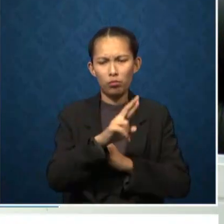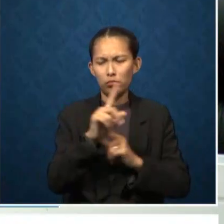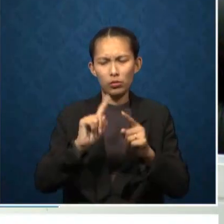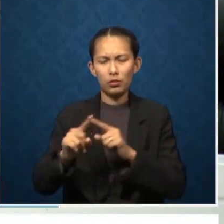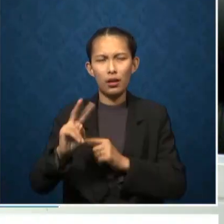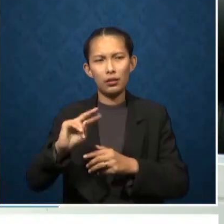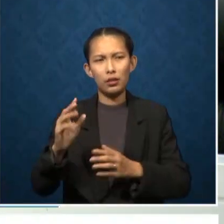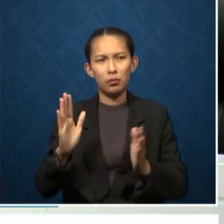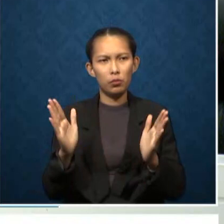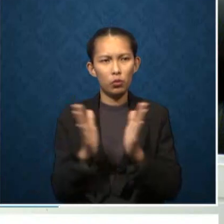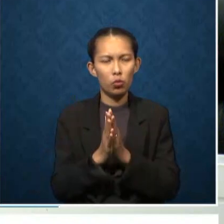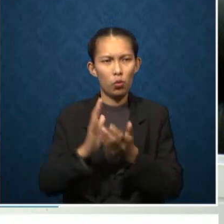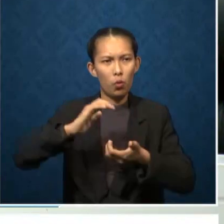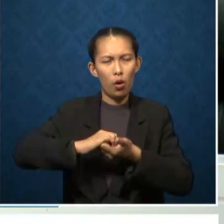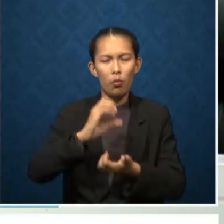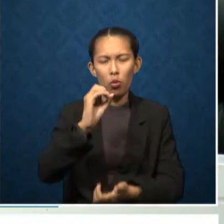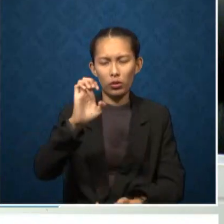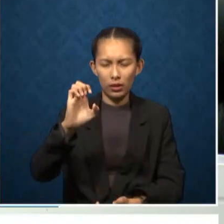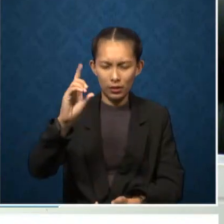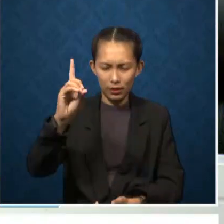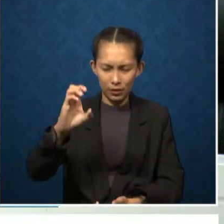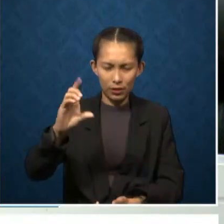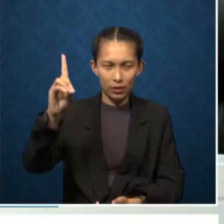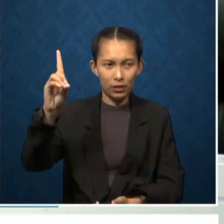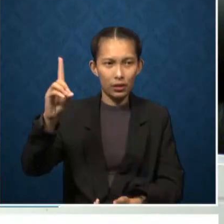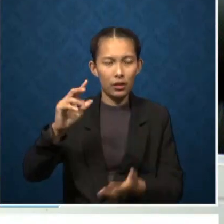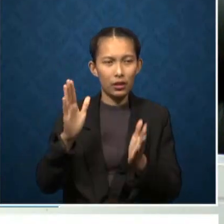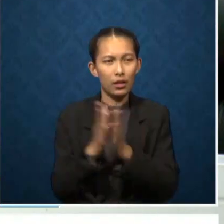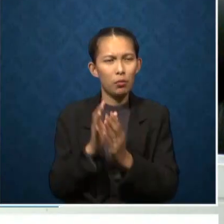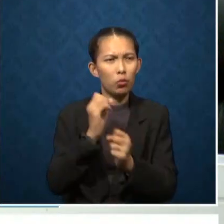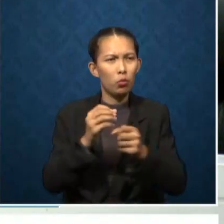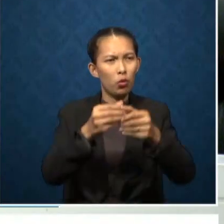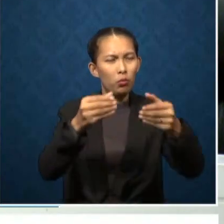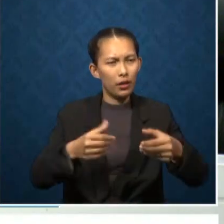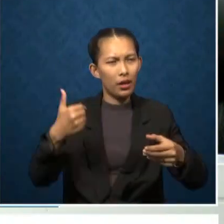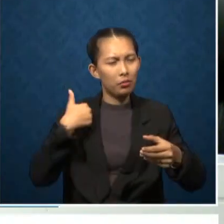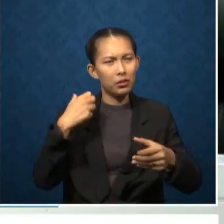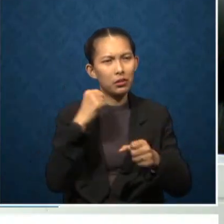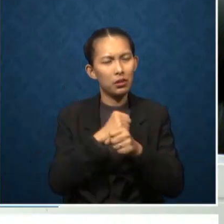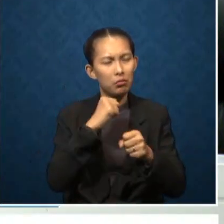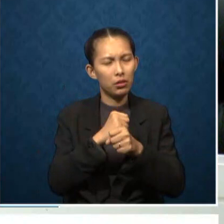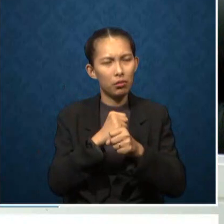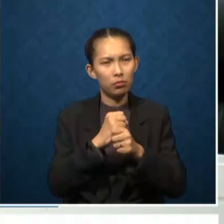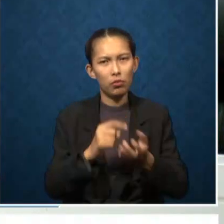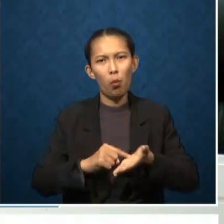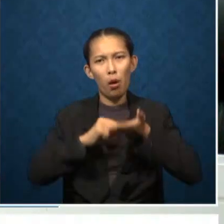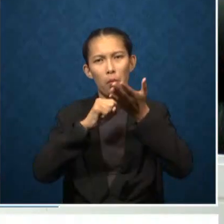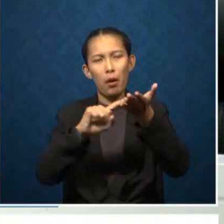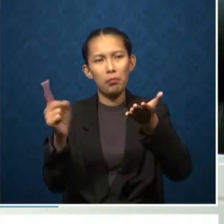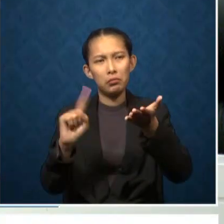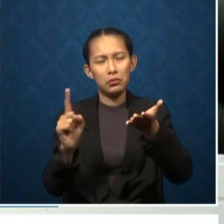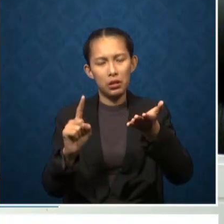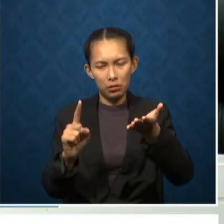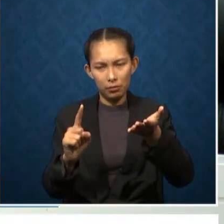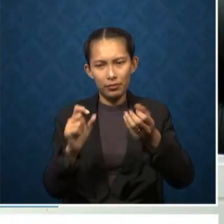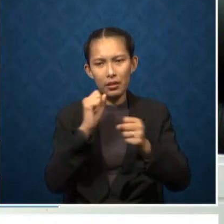วมมือกับทาง OECD นะคะจัดทำรายงานที่เรียกว่า Integrity Review of Thailand เฟส2นะคะเพื่อยกระดับความเสริมสร้าง